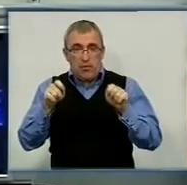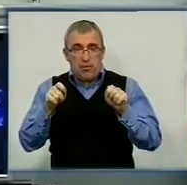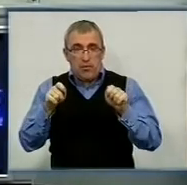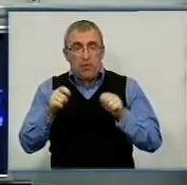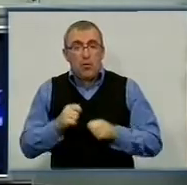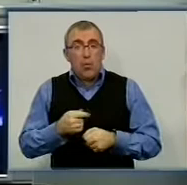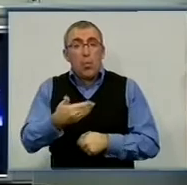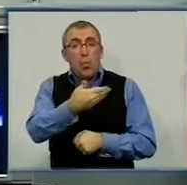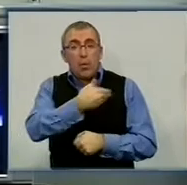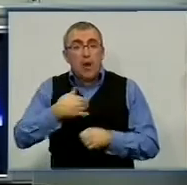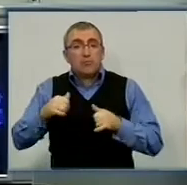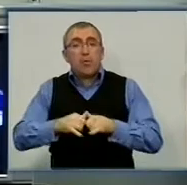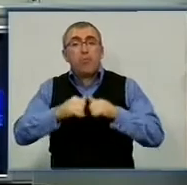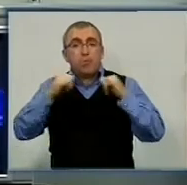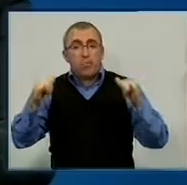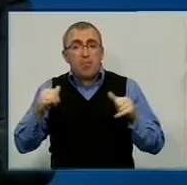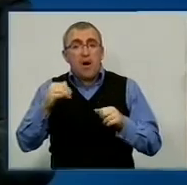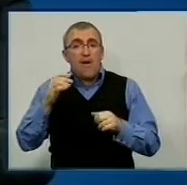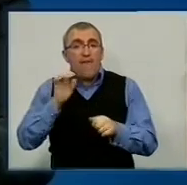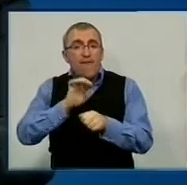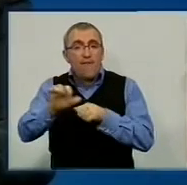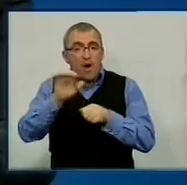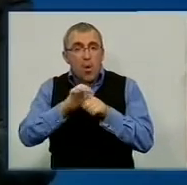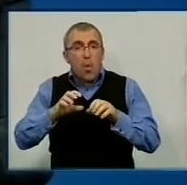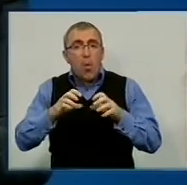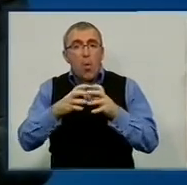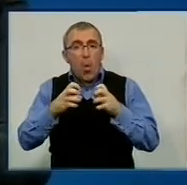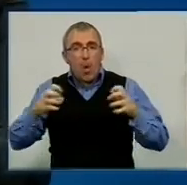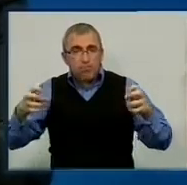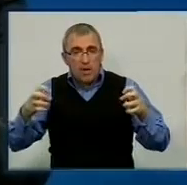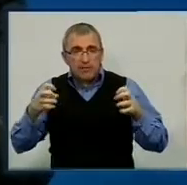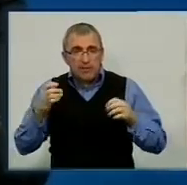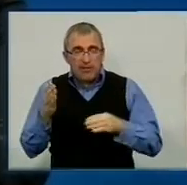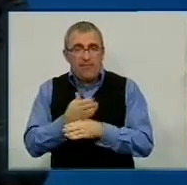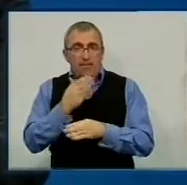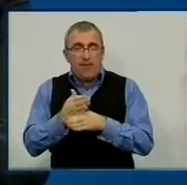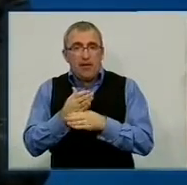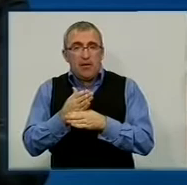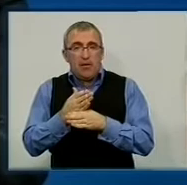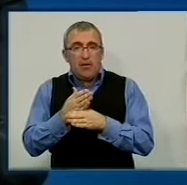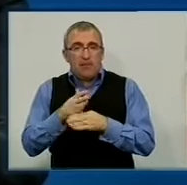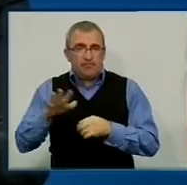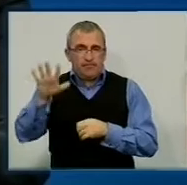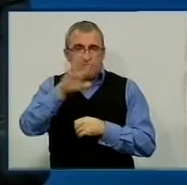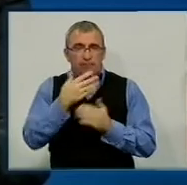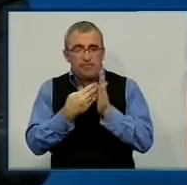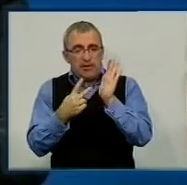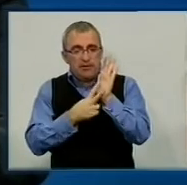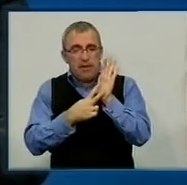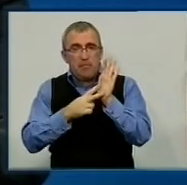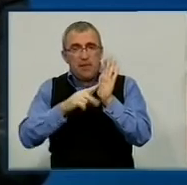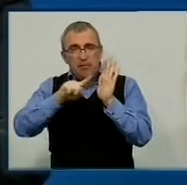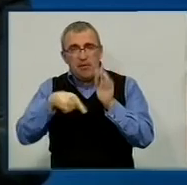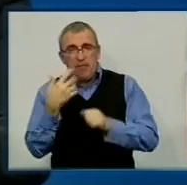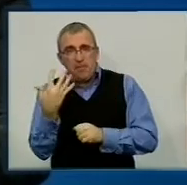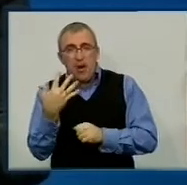є у нас збільшилось виробництво і ковбасних виробів Де також в структурі виробництва Десь приблизно 7,5% у